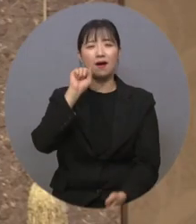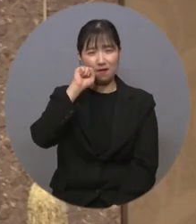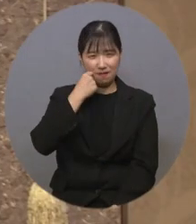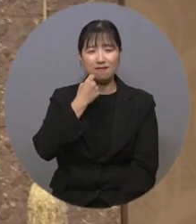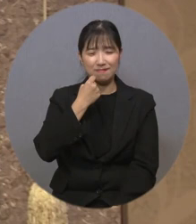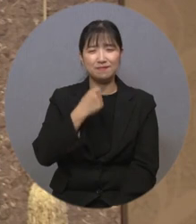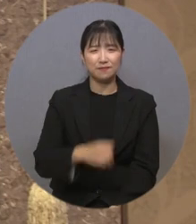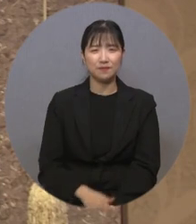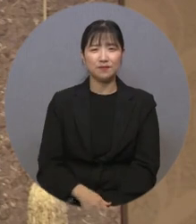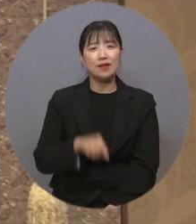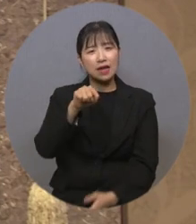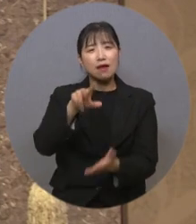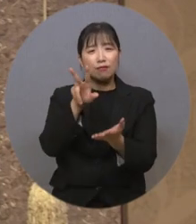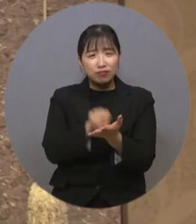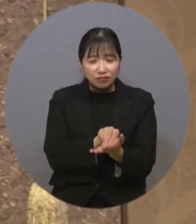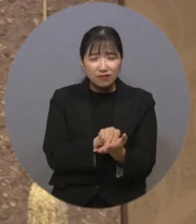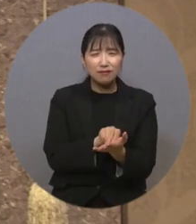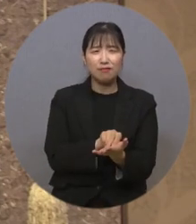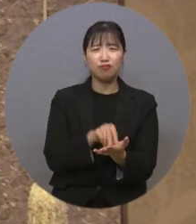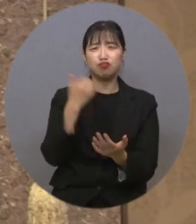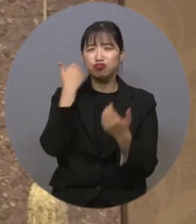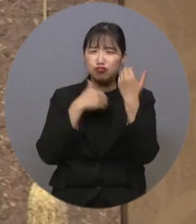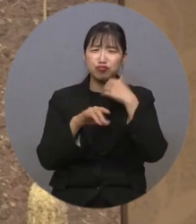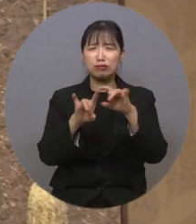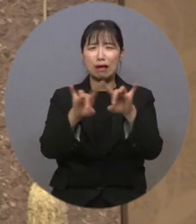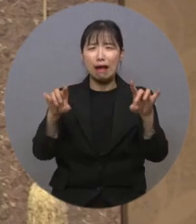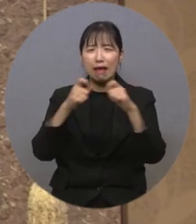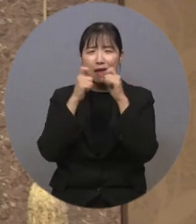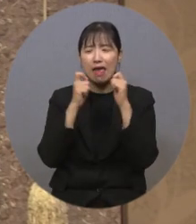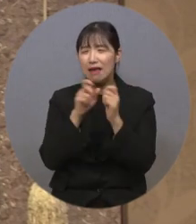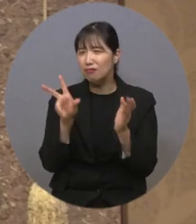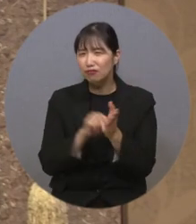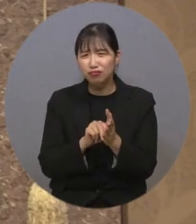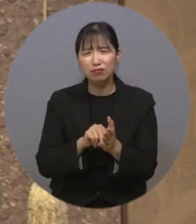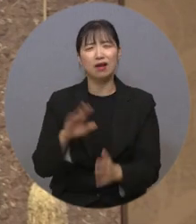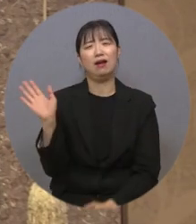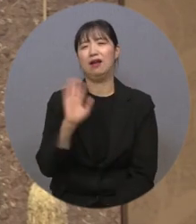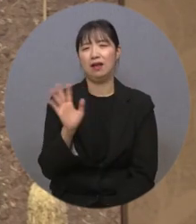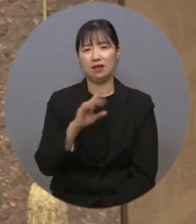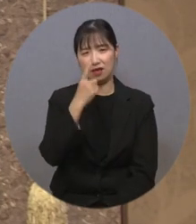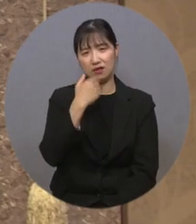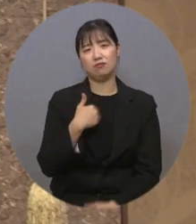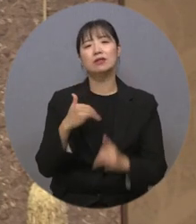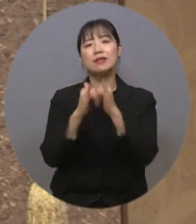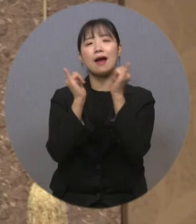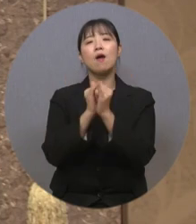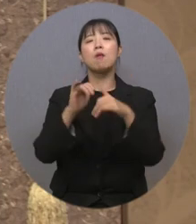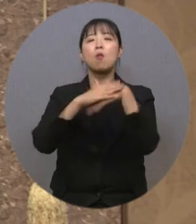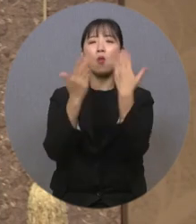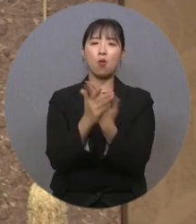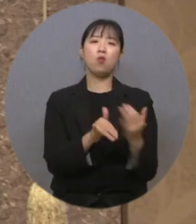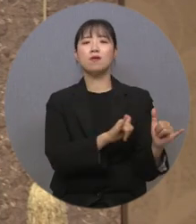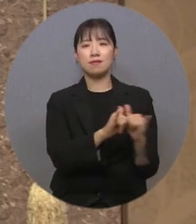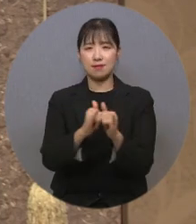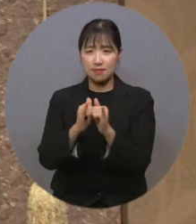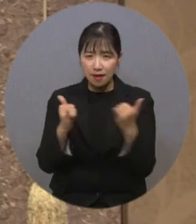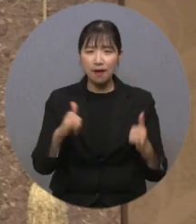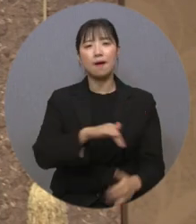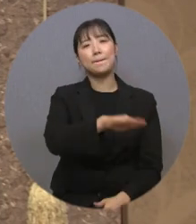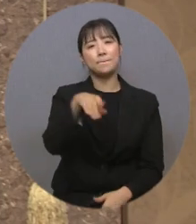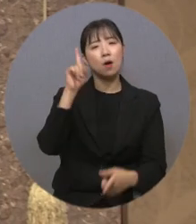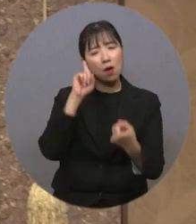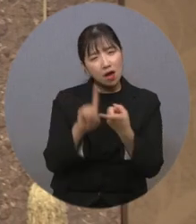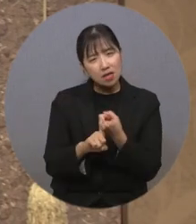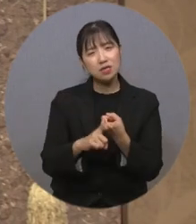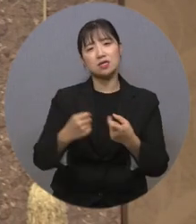자리에서는 이 문제는 네. 누구 개인의 문제가 아니고 네. 우리 사회의 모든 구성원들의 네.